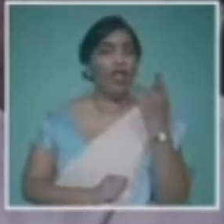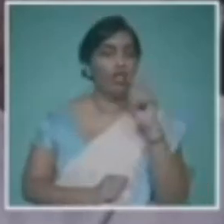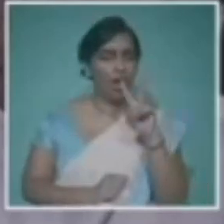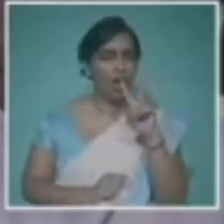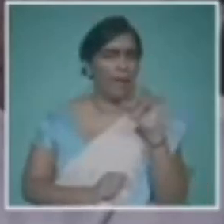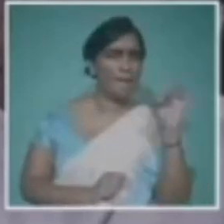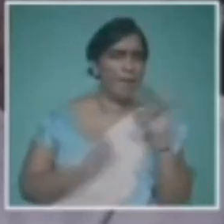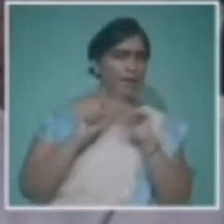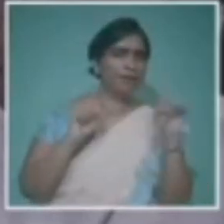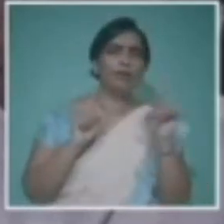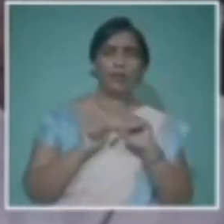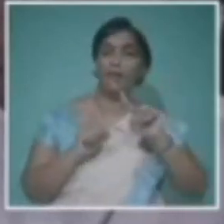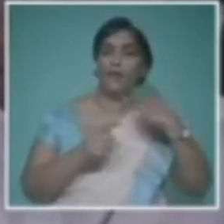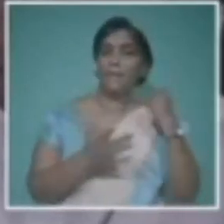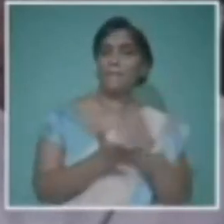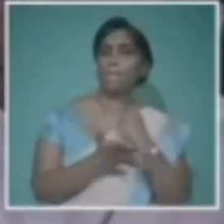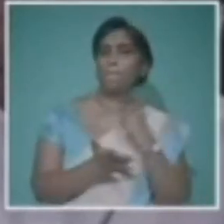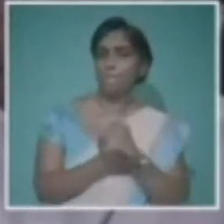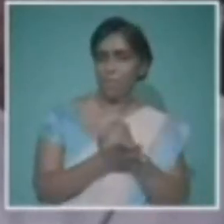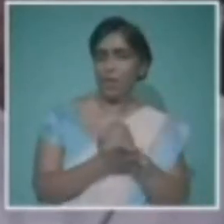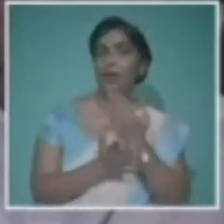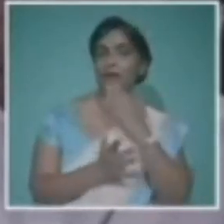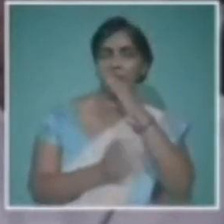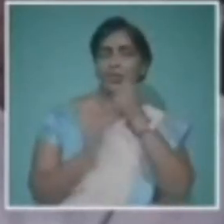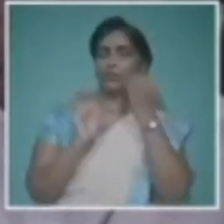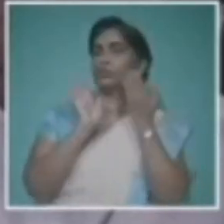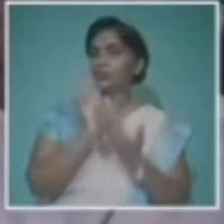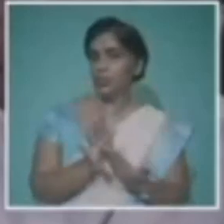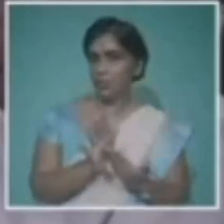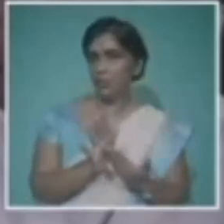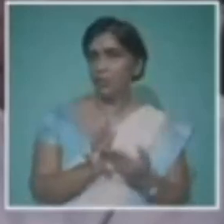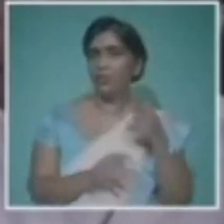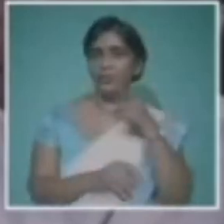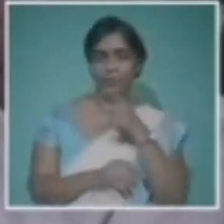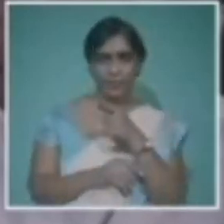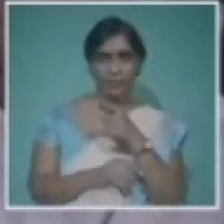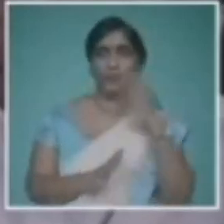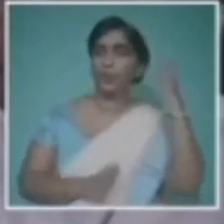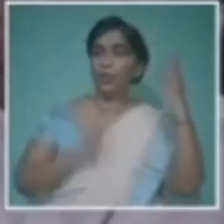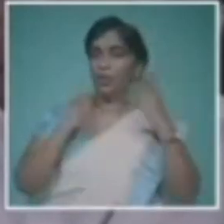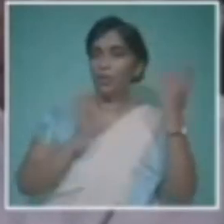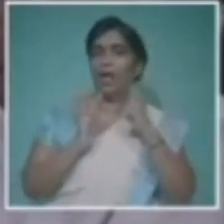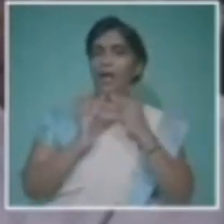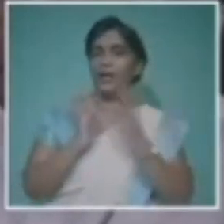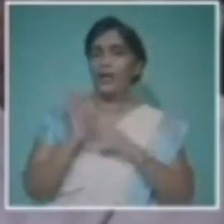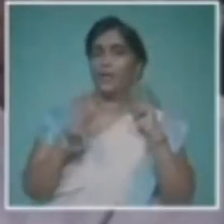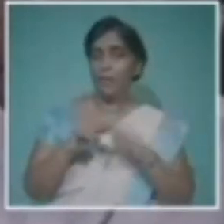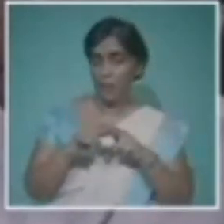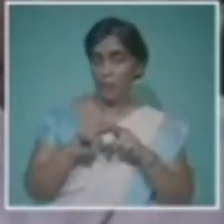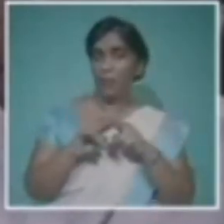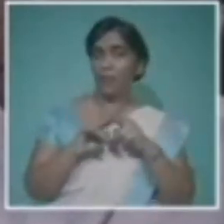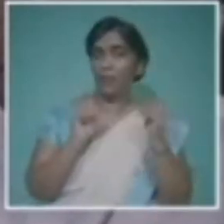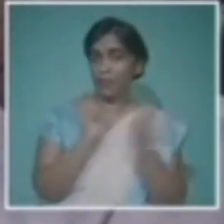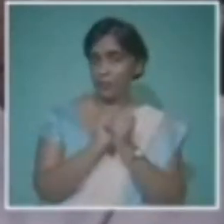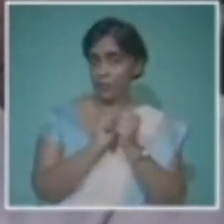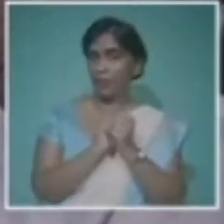1912-15 වෙනකොට වෙන බැංකු ක්‍රමයක් ඇමරිකාව ඉදිරිපත් කළා. එතකොට ලෝකේ අපි IMF එකේ නම් වැඩ